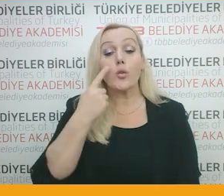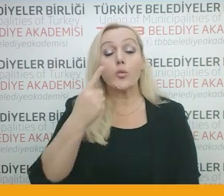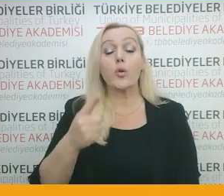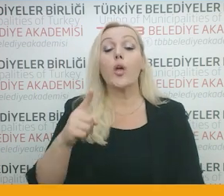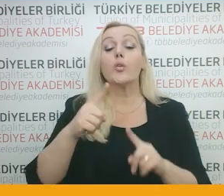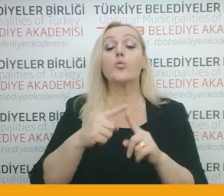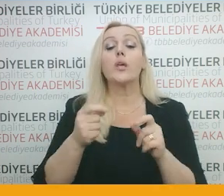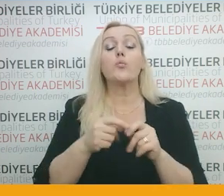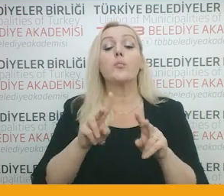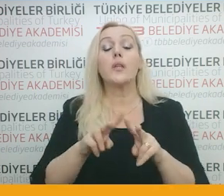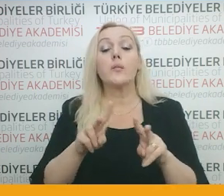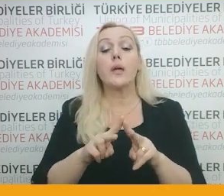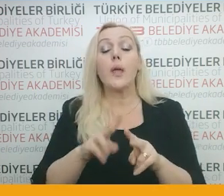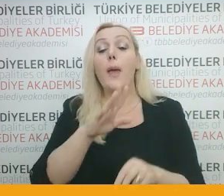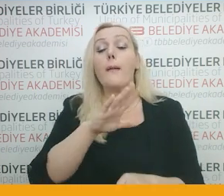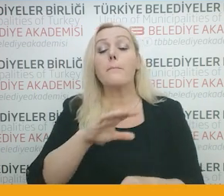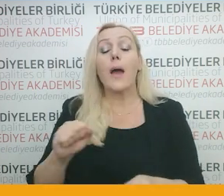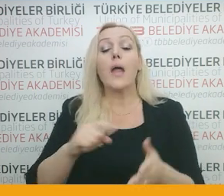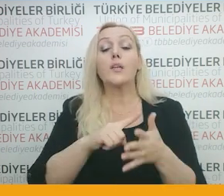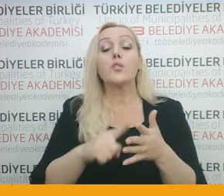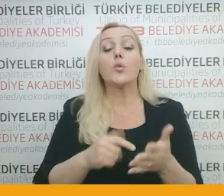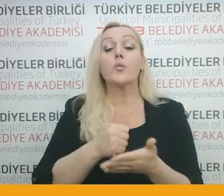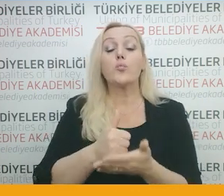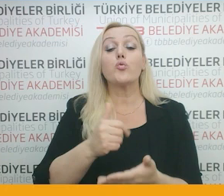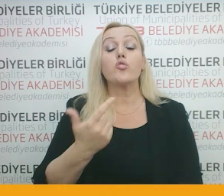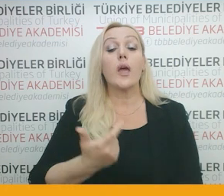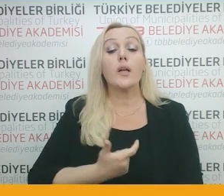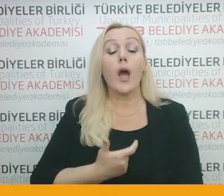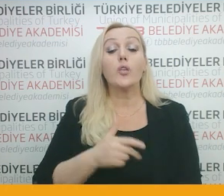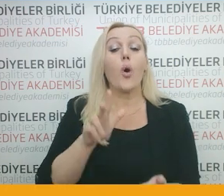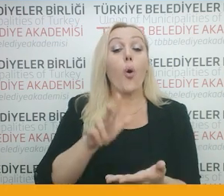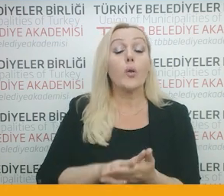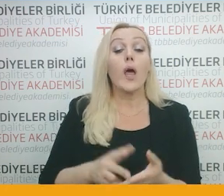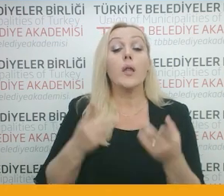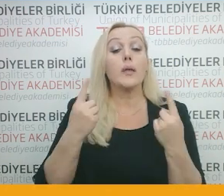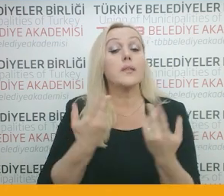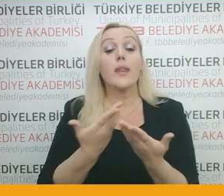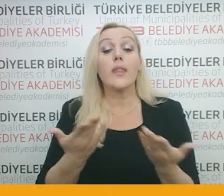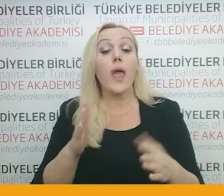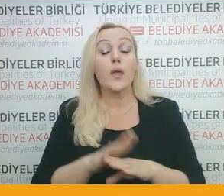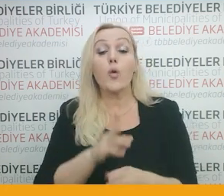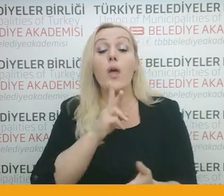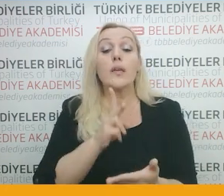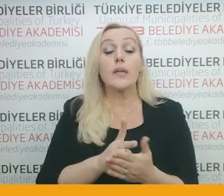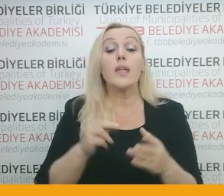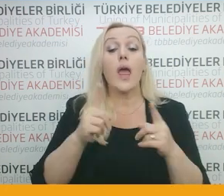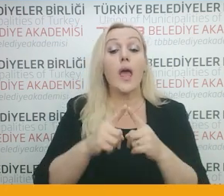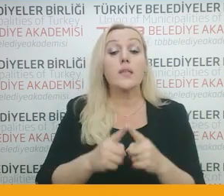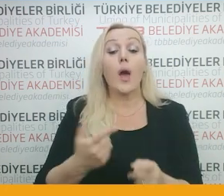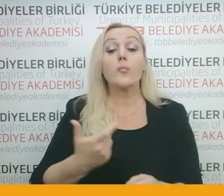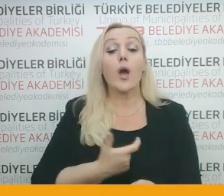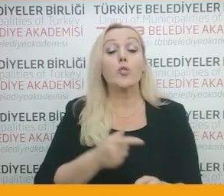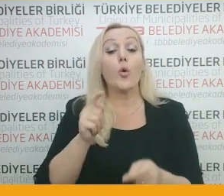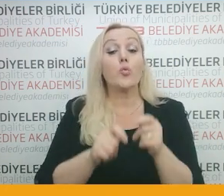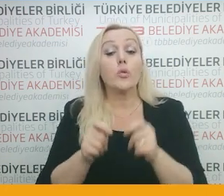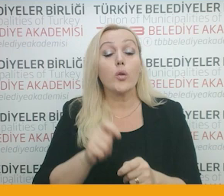Türkiye Büyük Millet Meclisi Merkez Yönetim Bütçe Kanunu uygulama sonuçlarını onlama yetkisini ne yapıyor? Kesin hesap kanunuyla